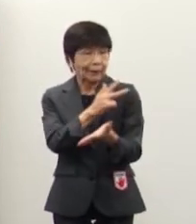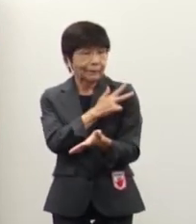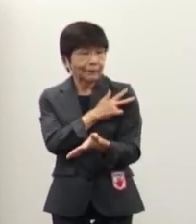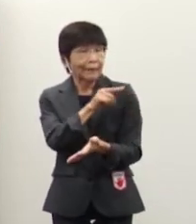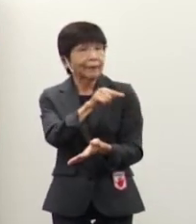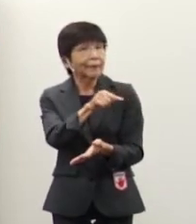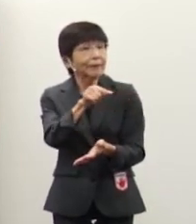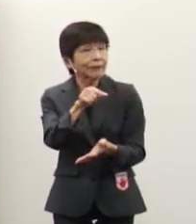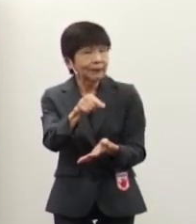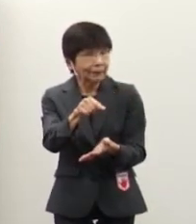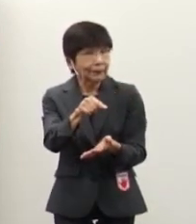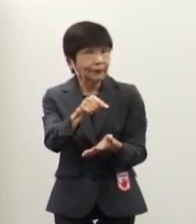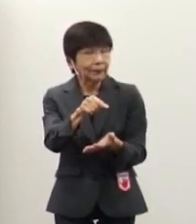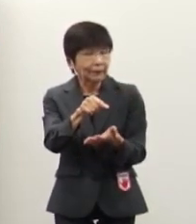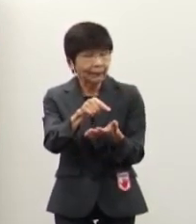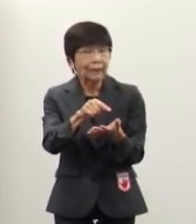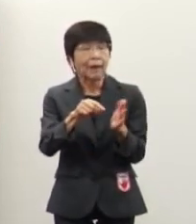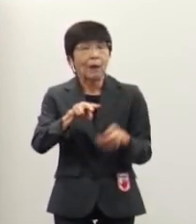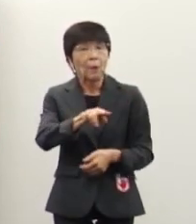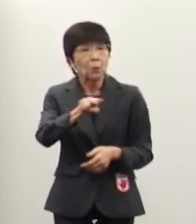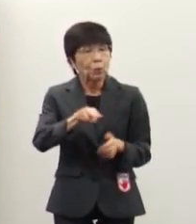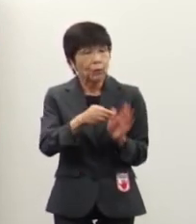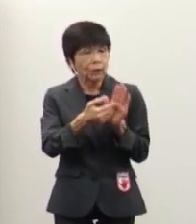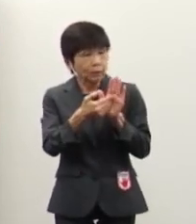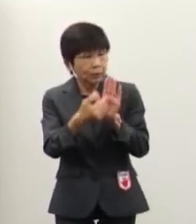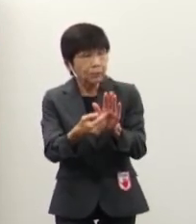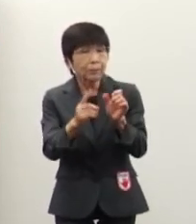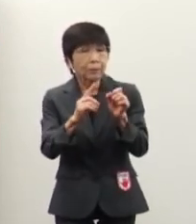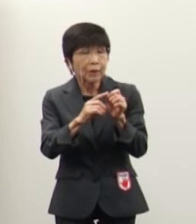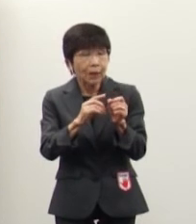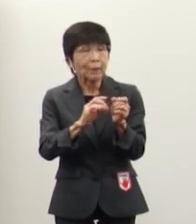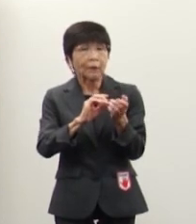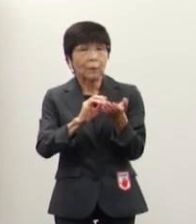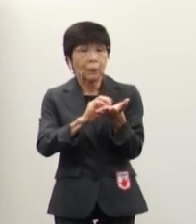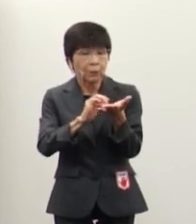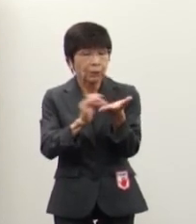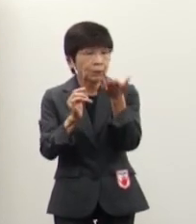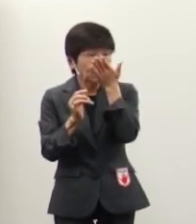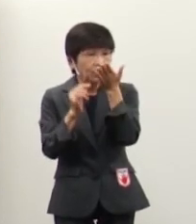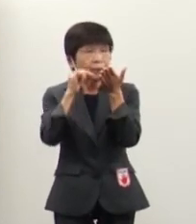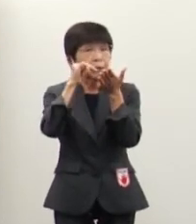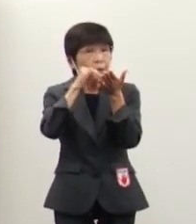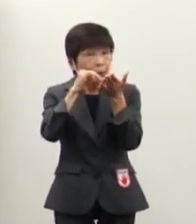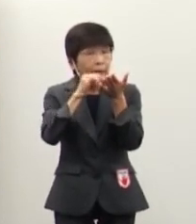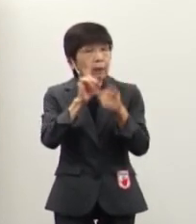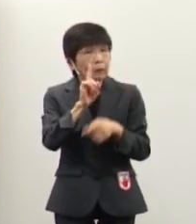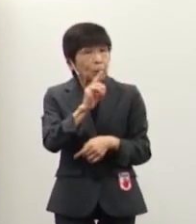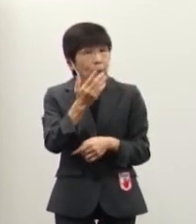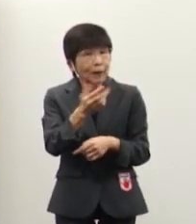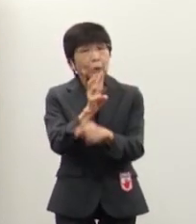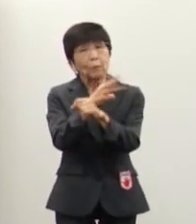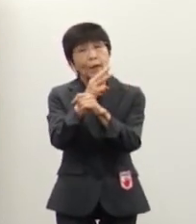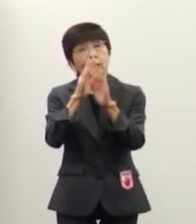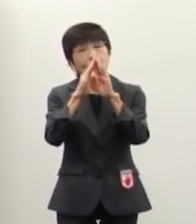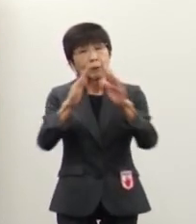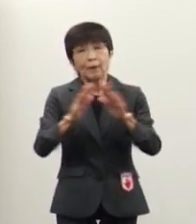した抗ウイルス薬に関する研修会、これを開催することといたしました。